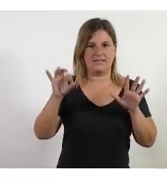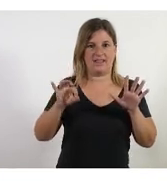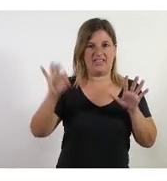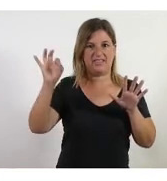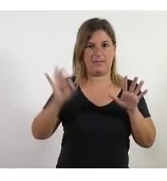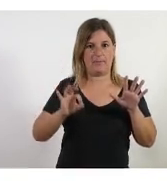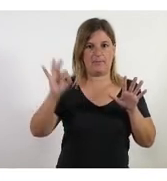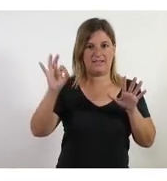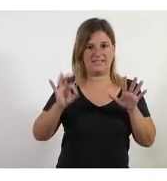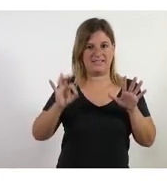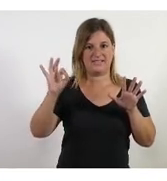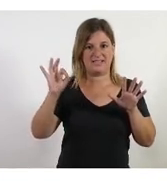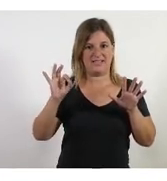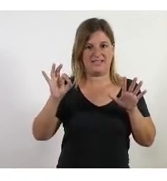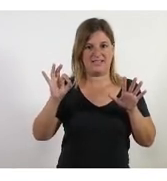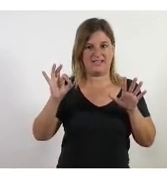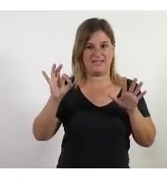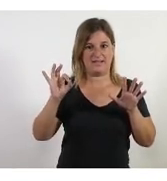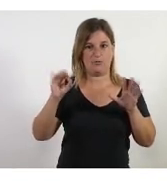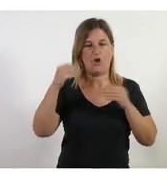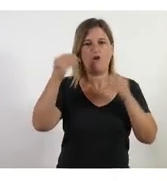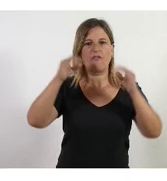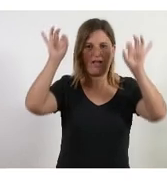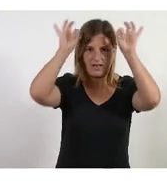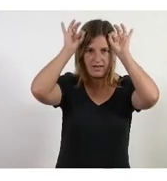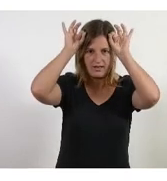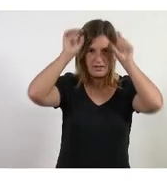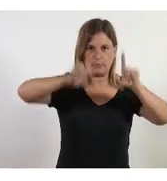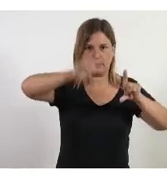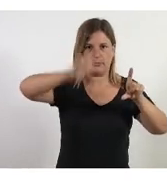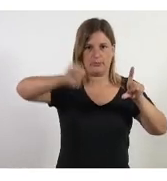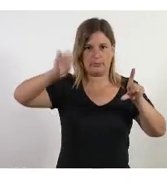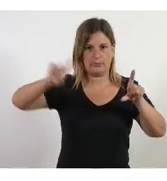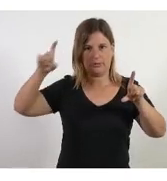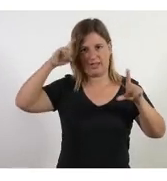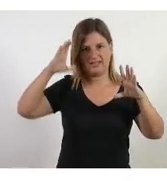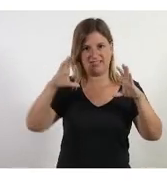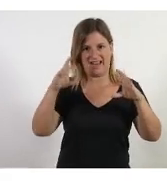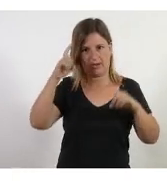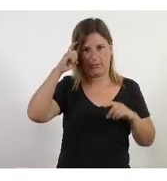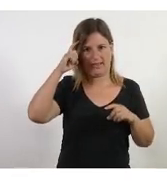70%. Llavors, el que van fer és mesurar l'activitat cerebral.